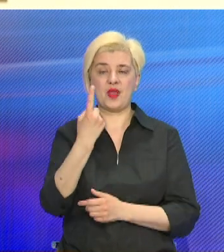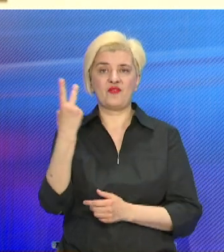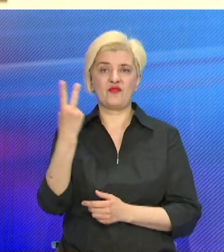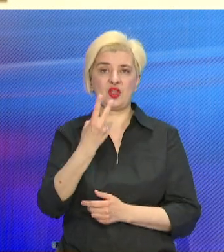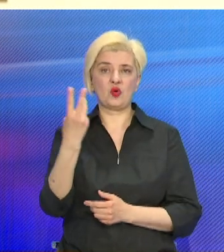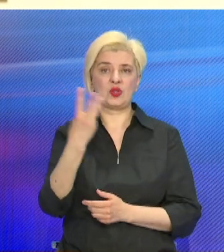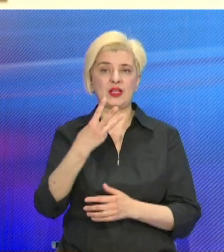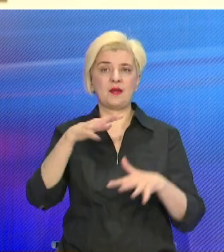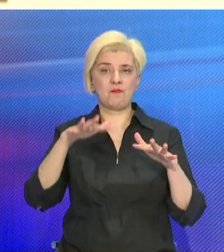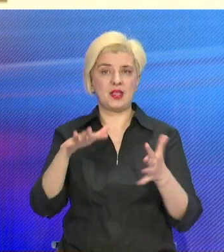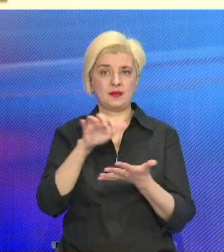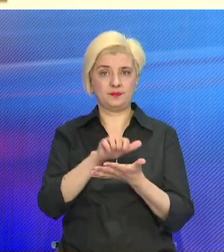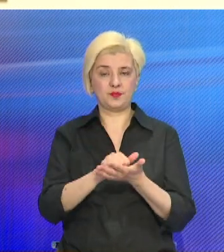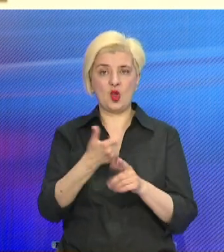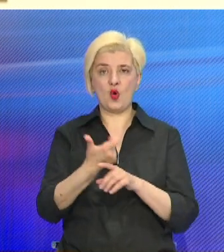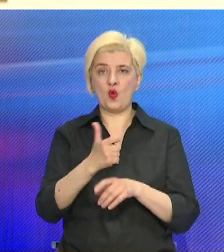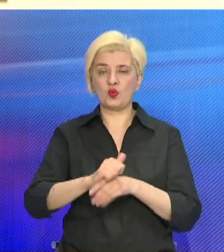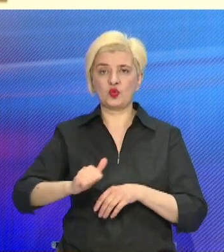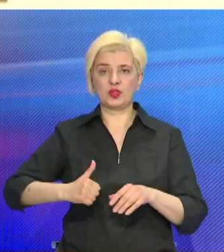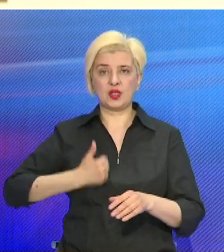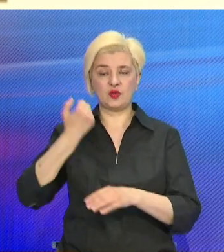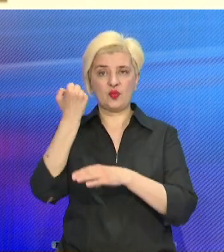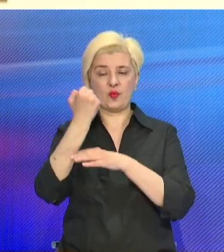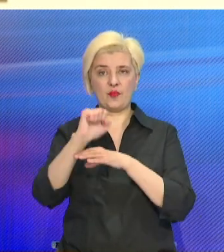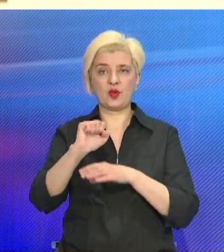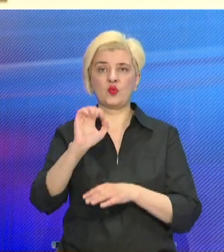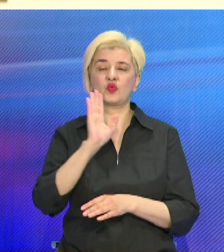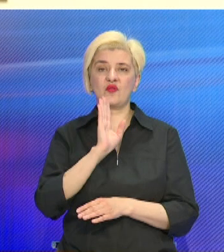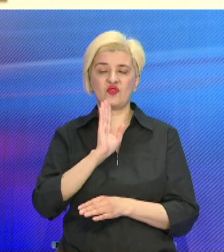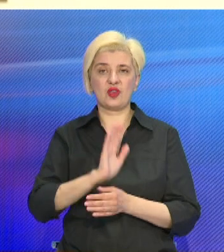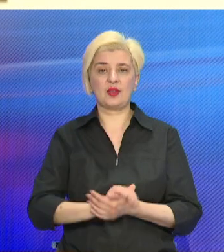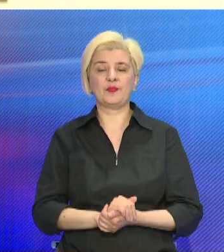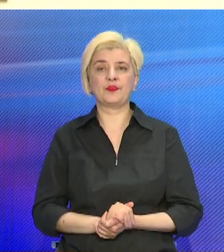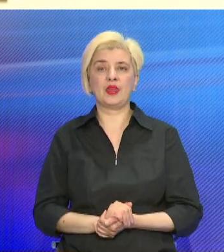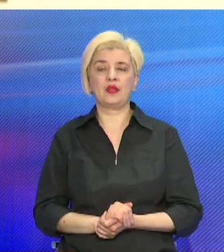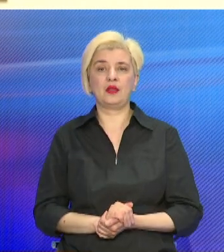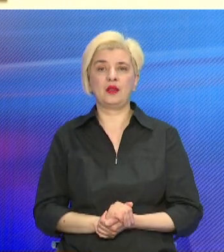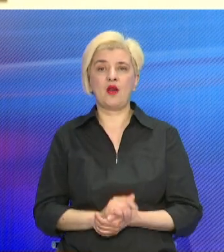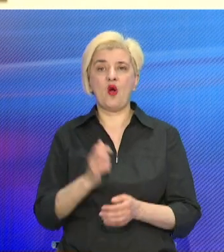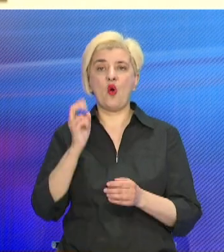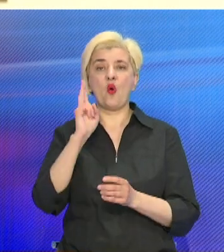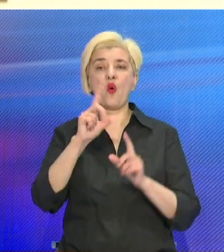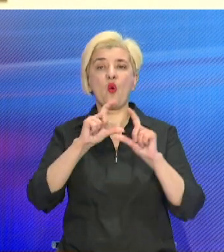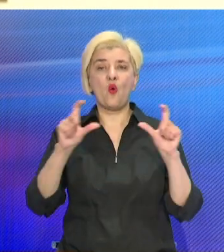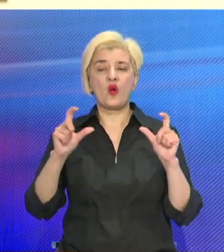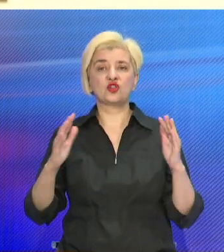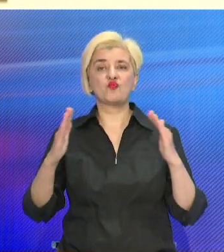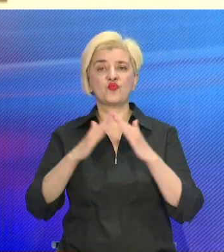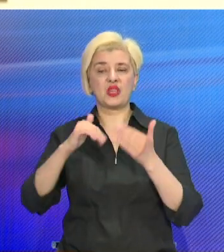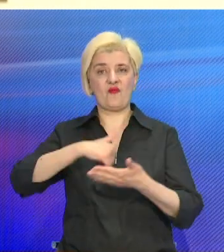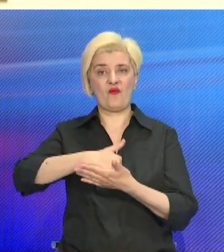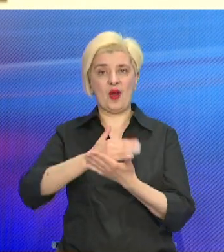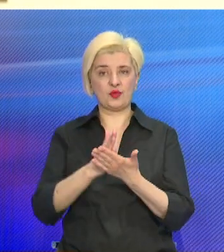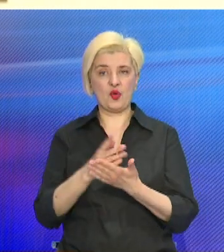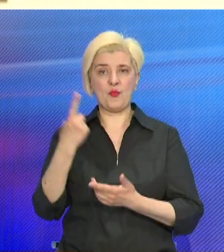третье место. Очень достойные победы у девчат. Колледж бытового обслуживания. Первое